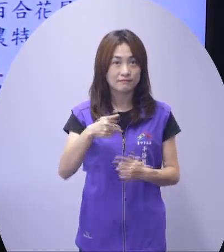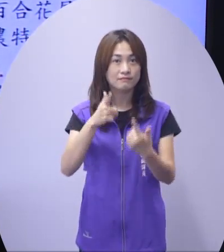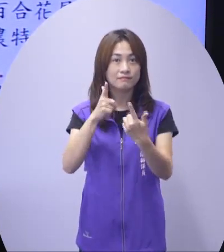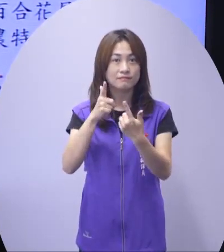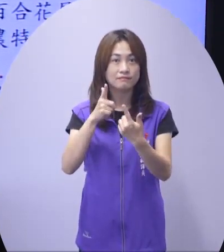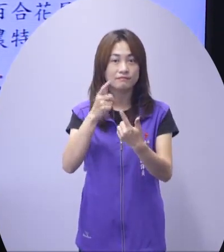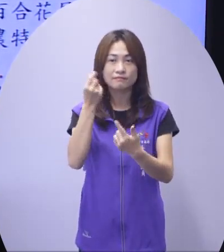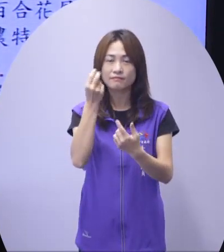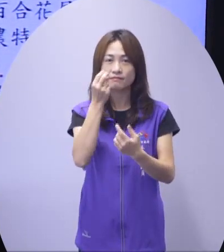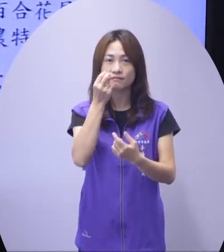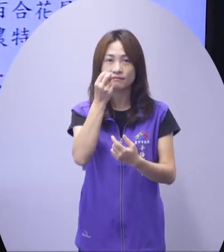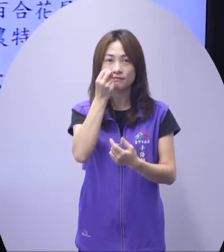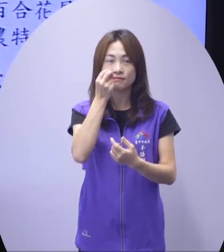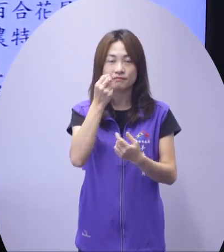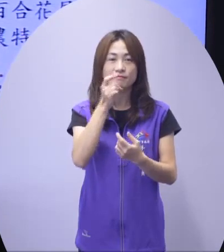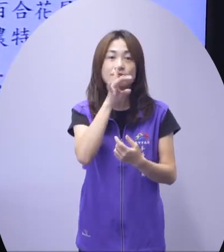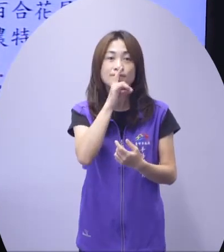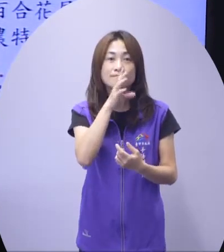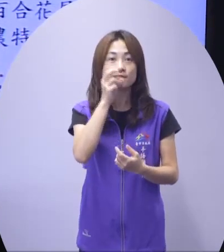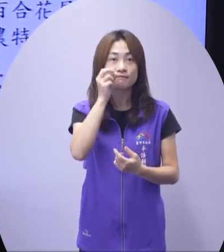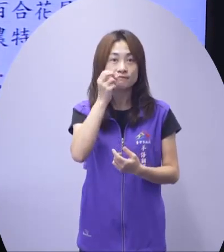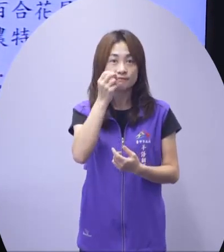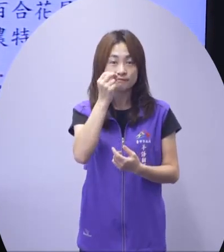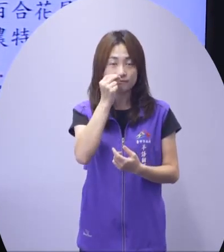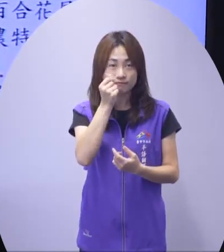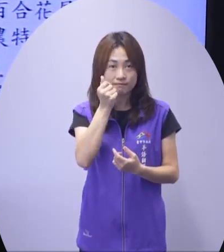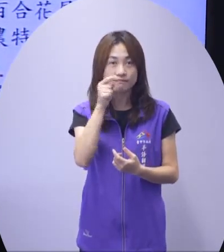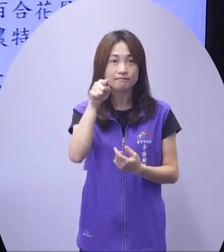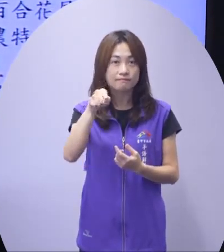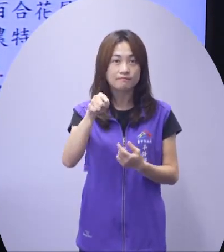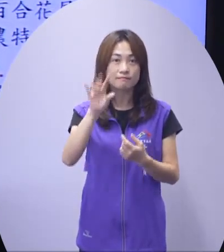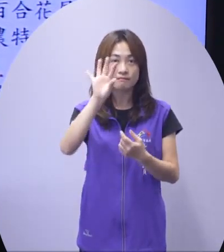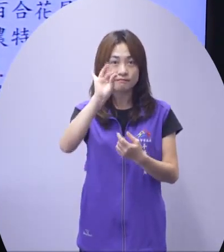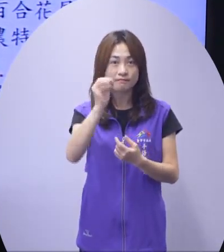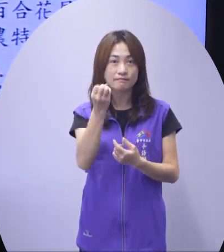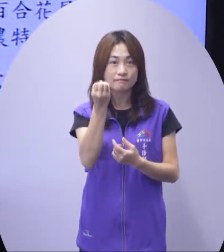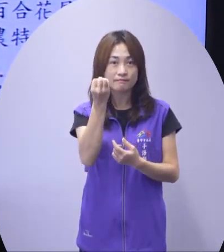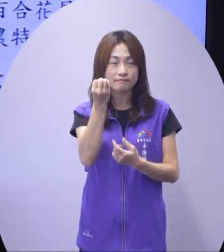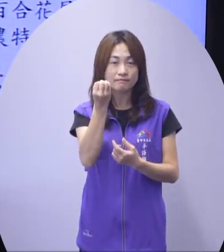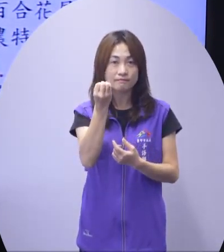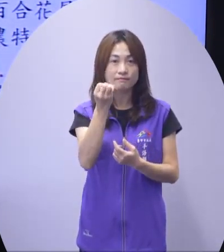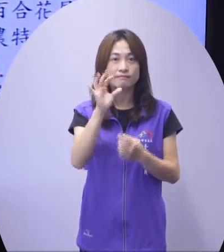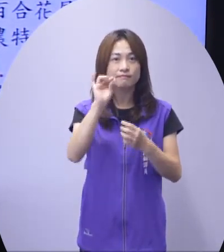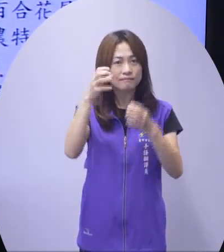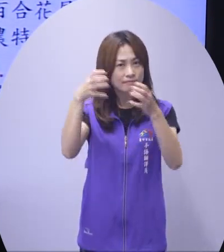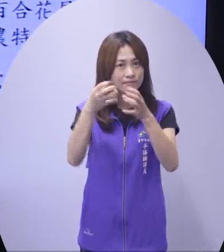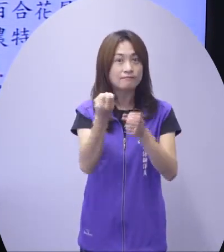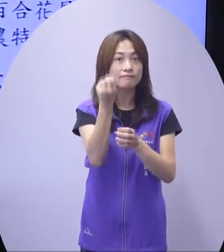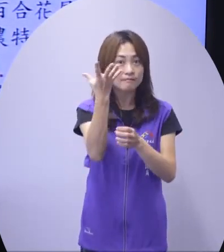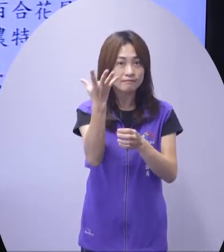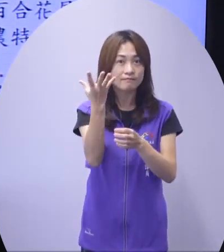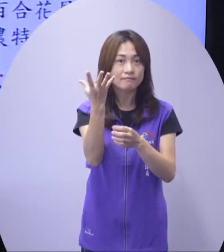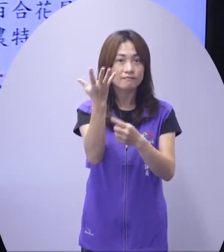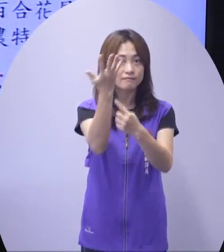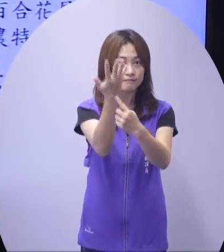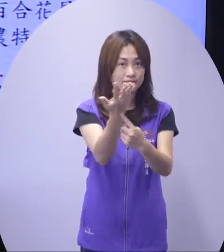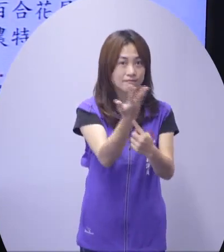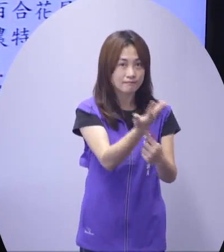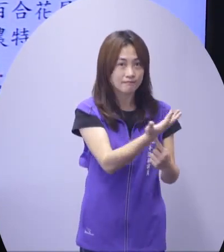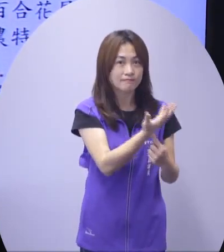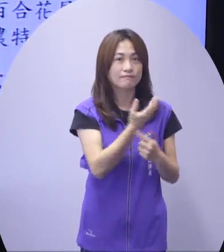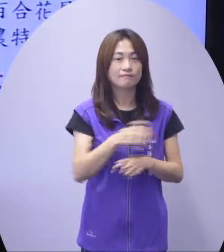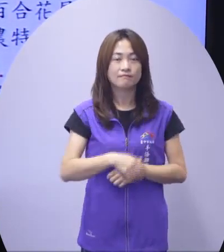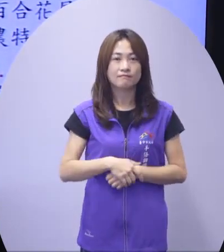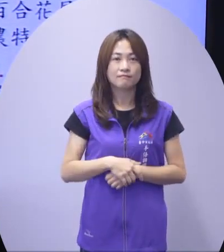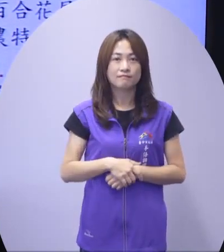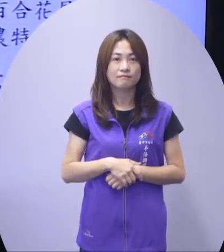的百合花，那特别设计了一个百合花主题馆，这部分是有农粮署跟农业局还有种